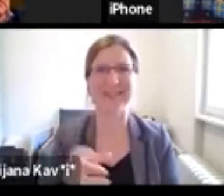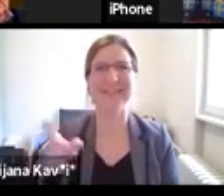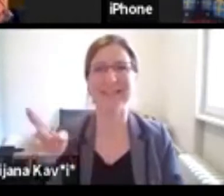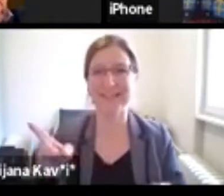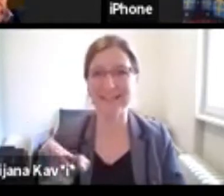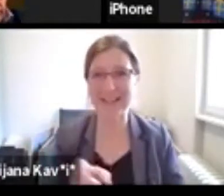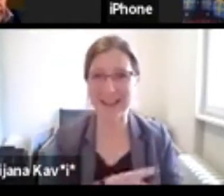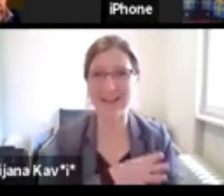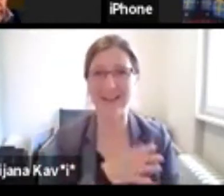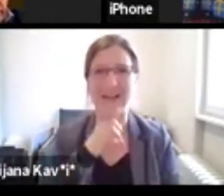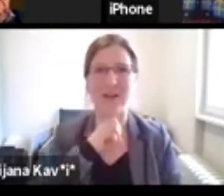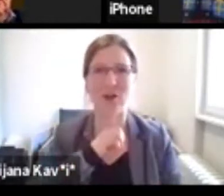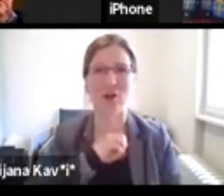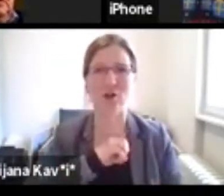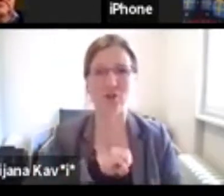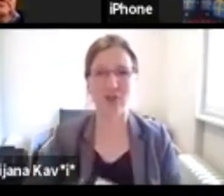sretan